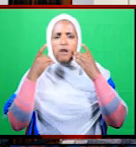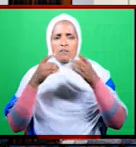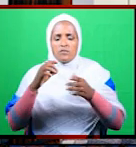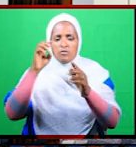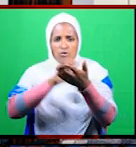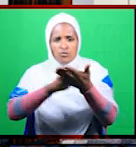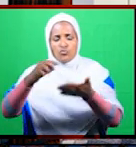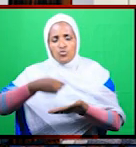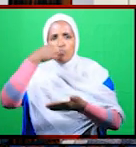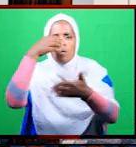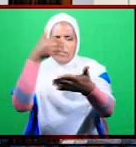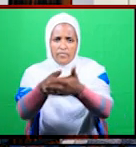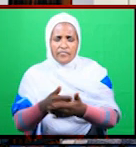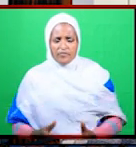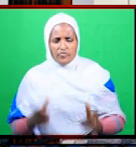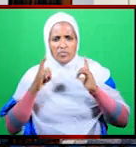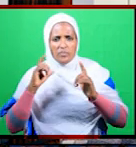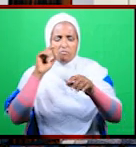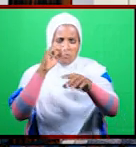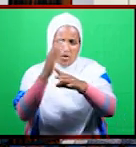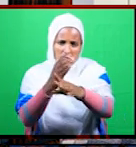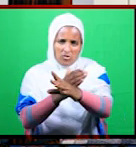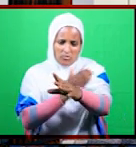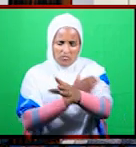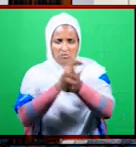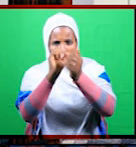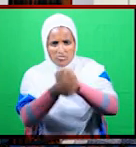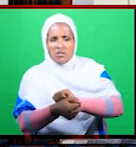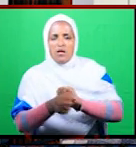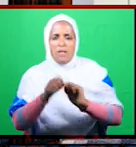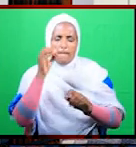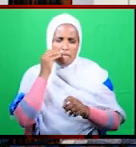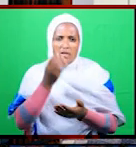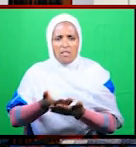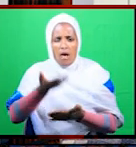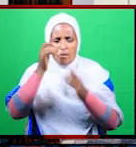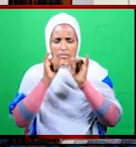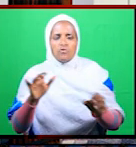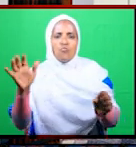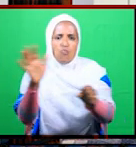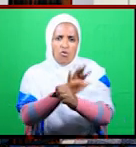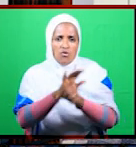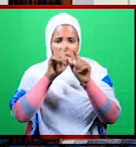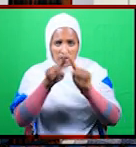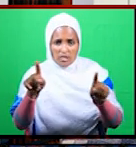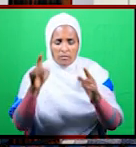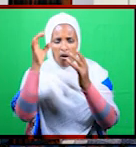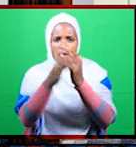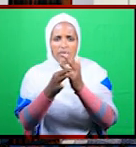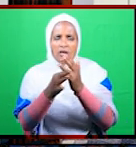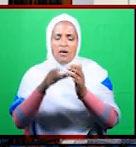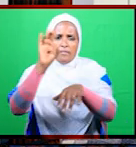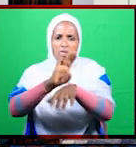ካህን ታግዘን ለቅዱስ ቁርባን በቅተናል። ኑሯችንም ከጊዜ ወደ ጊዜ እየተቀየረ ቤታችን በሀብት በረከት ተሞላ። ነገር